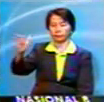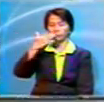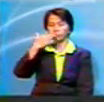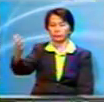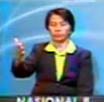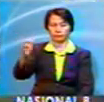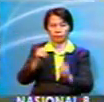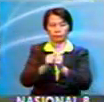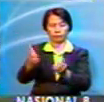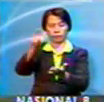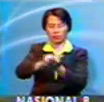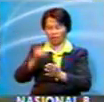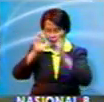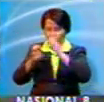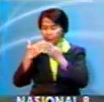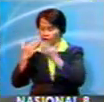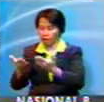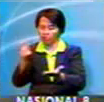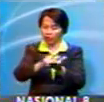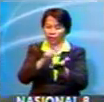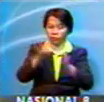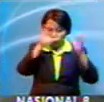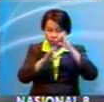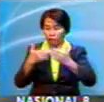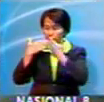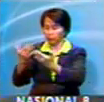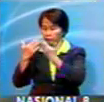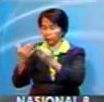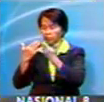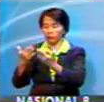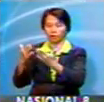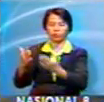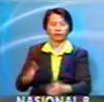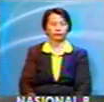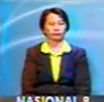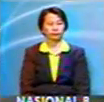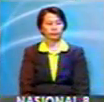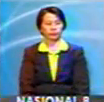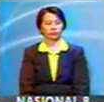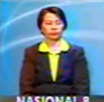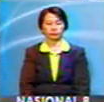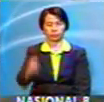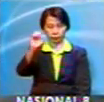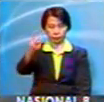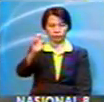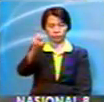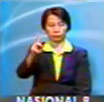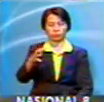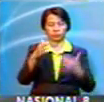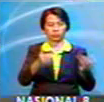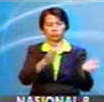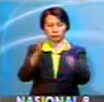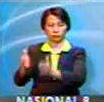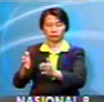kasih ya dengan laporan tentang pencarian pelajar hilang itu. Terima kasih, Nur. Baik, kita teruskan